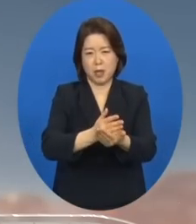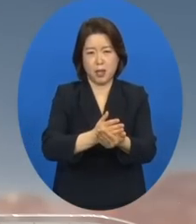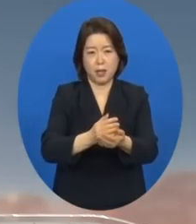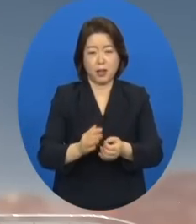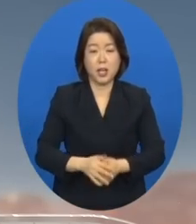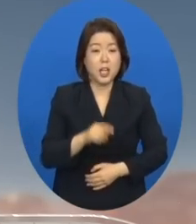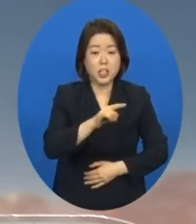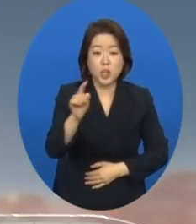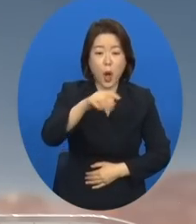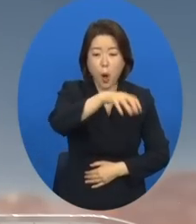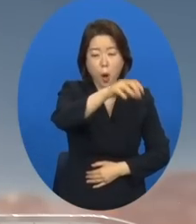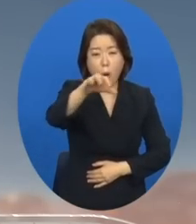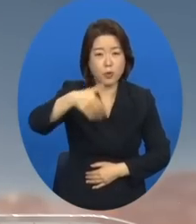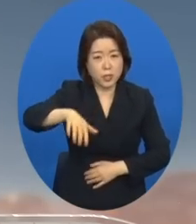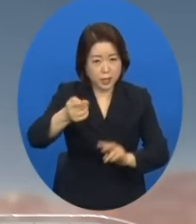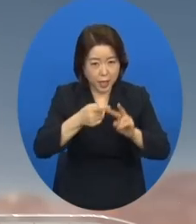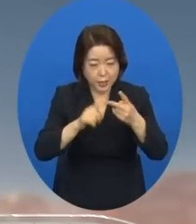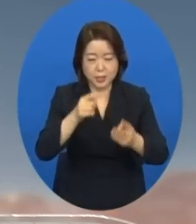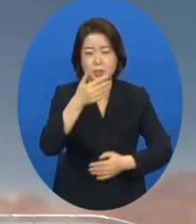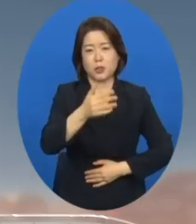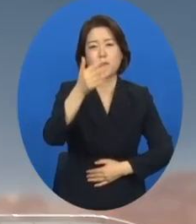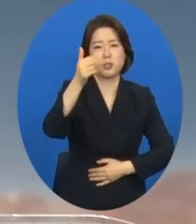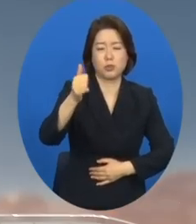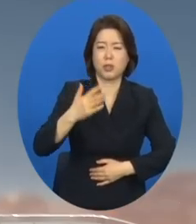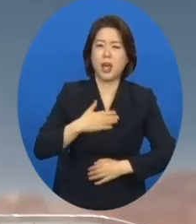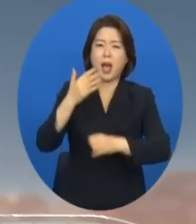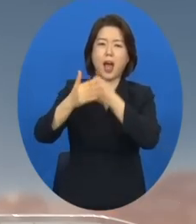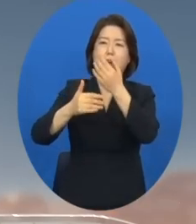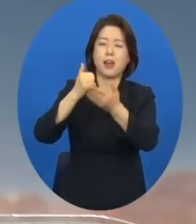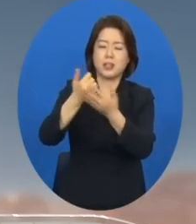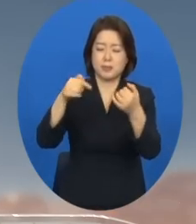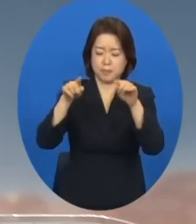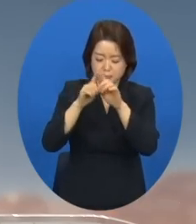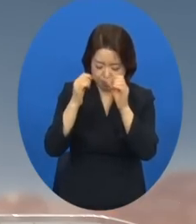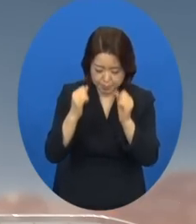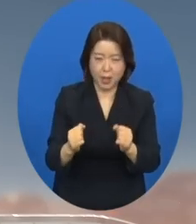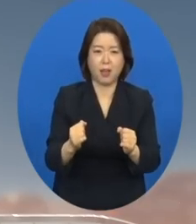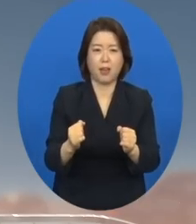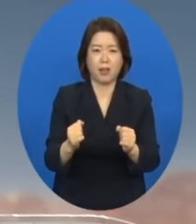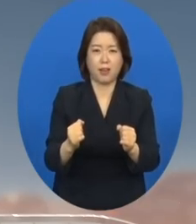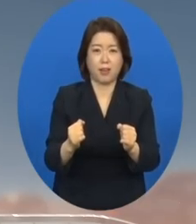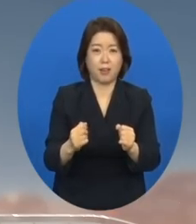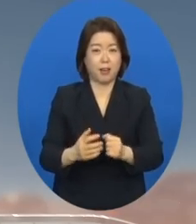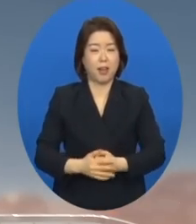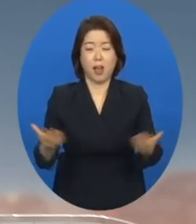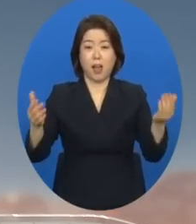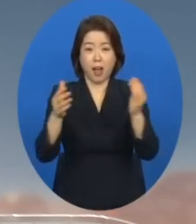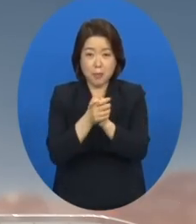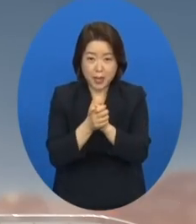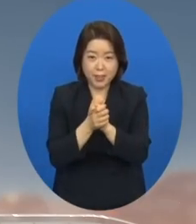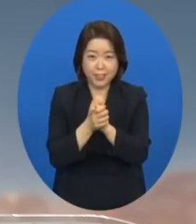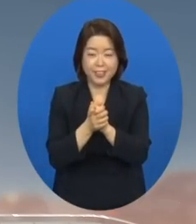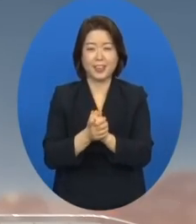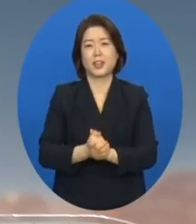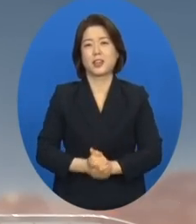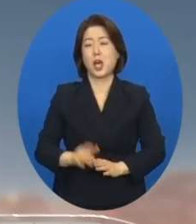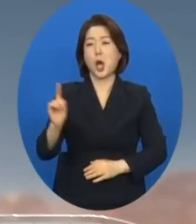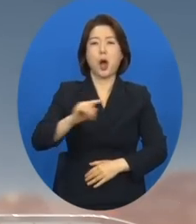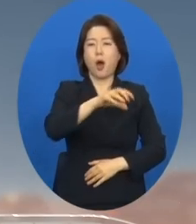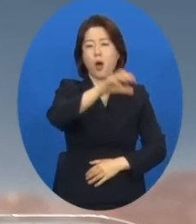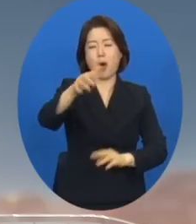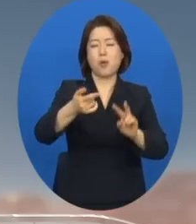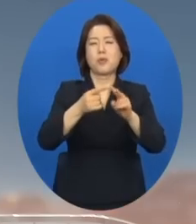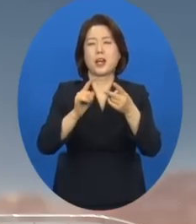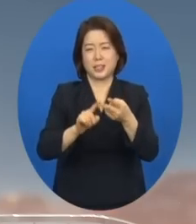내가 어디로 가든지 너의 주 나 하나님이 함께 있겠다 아멘입니까 어디로